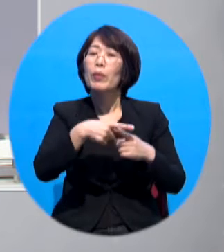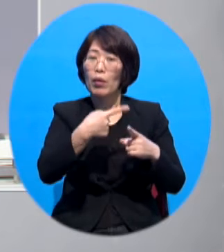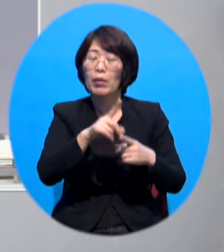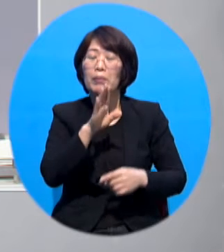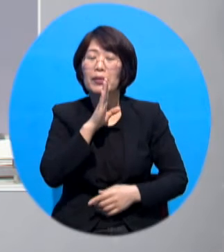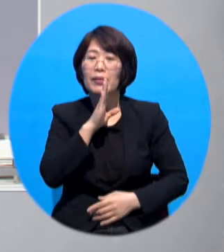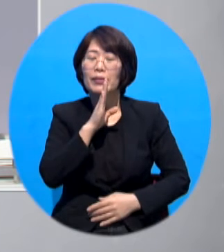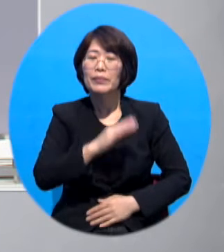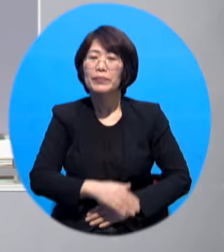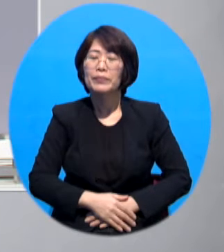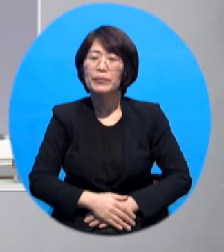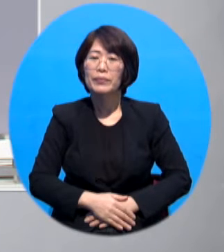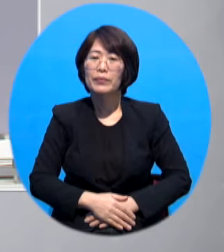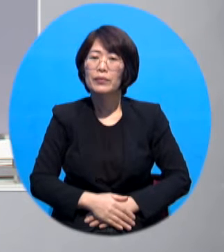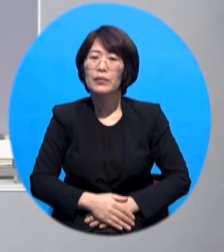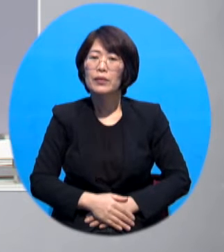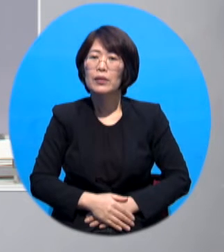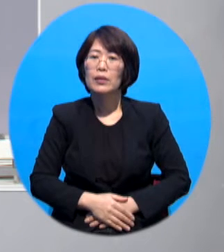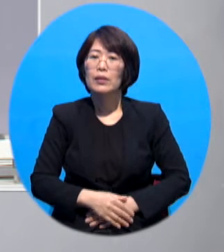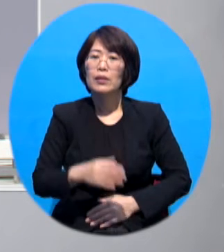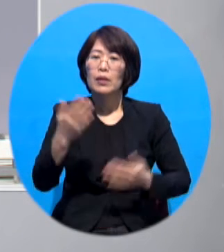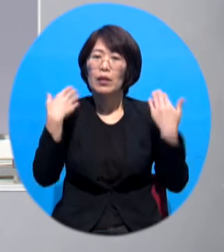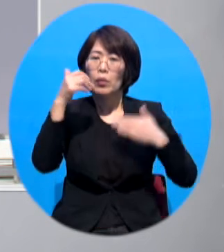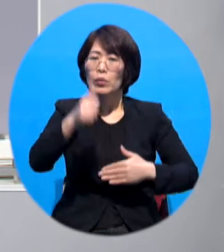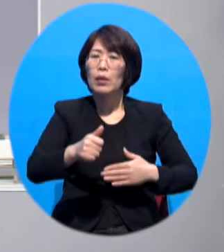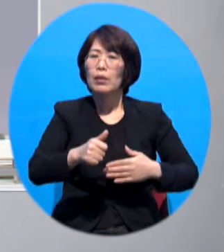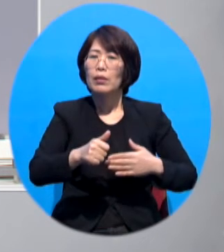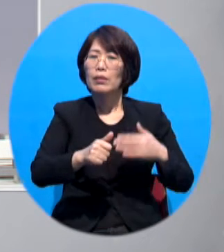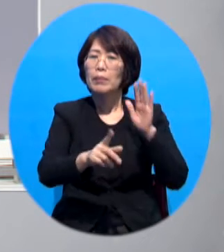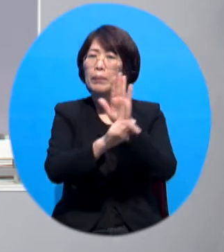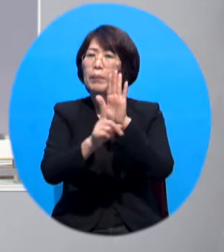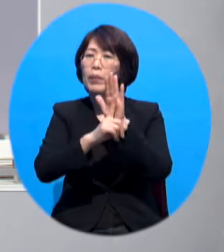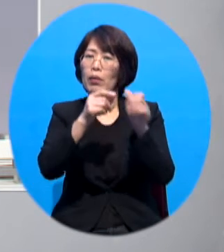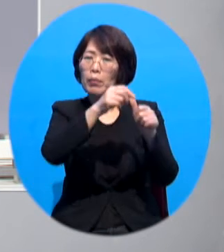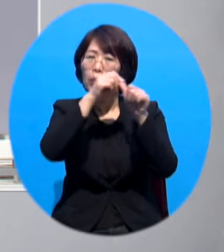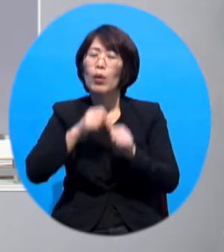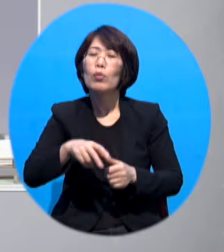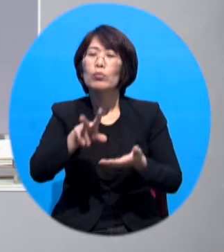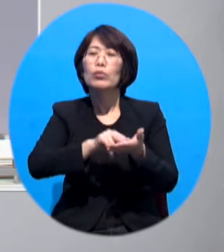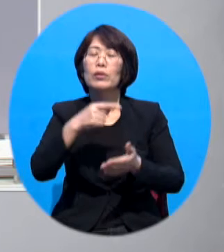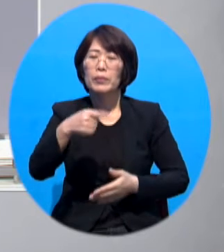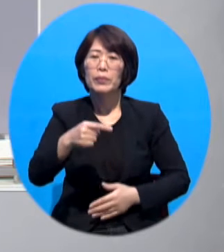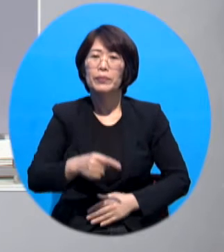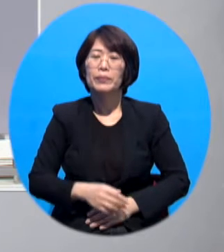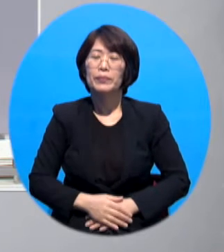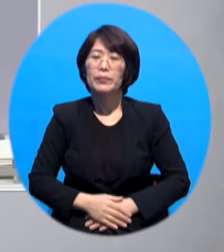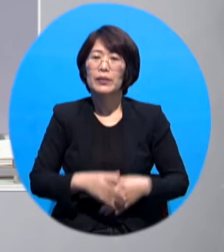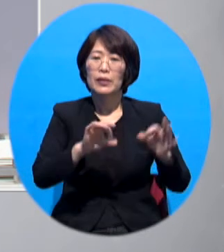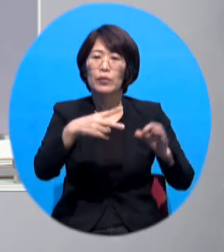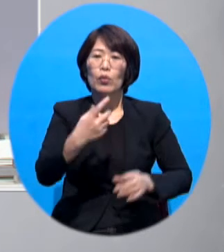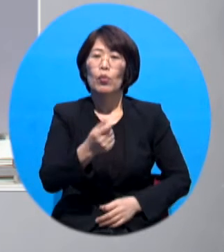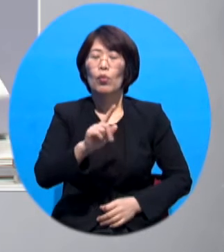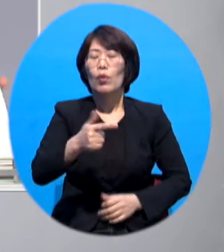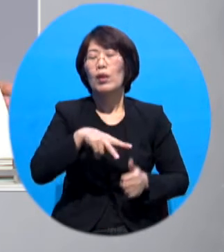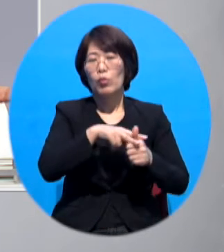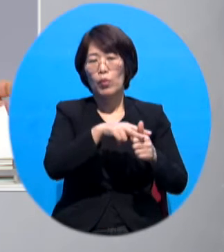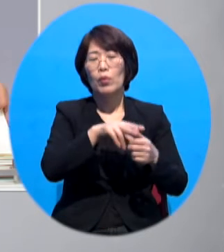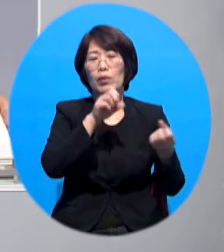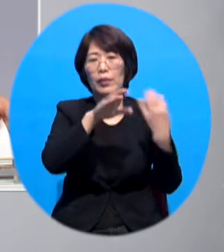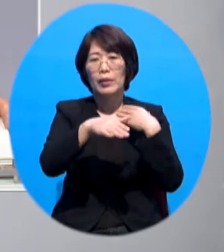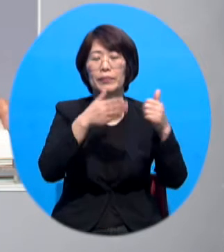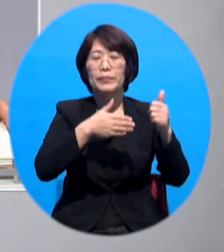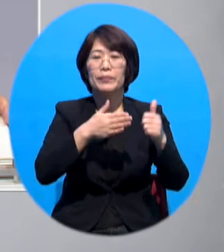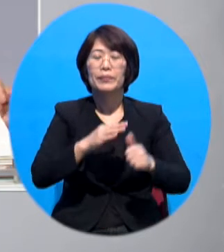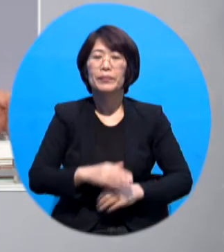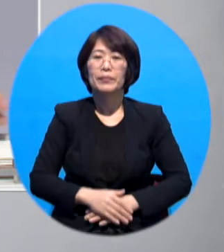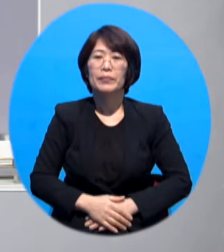같습니다 지금 공모 계 장 치 에도의 문제점이 무엇이라고 생각하십니까 4 김동완 후보 답변해주세요 30초